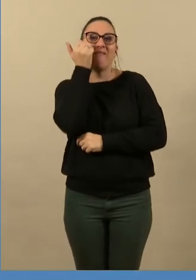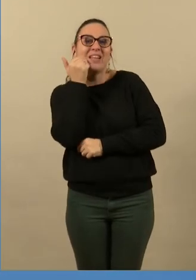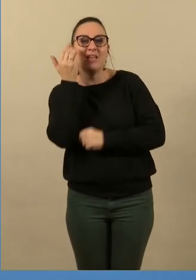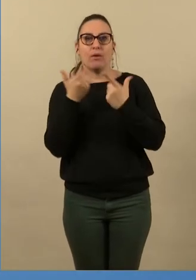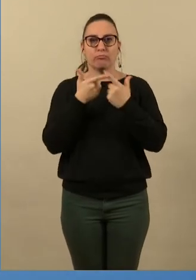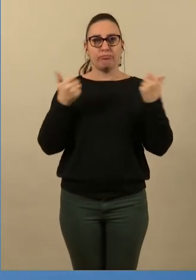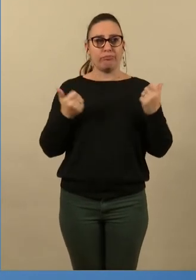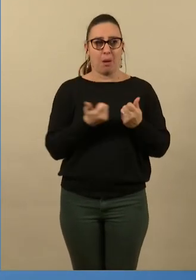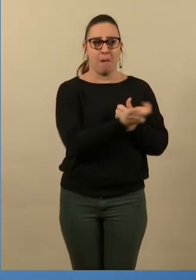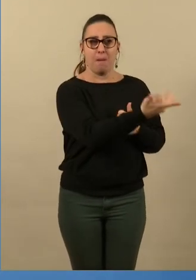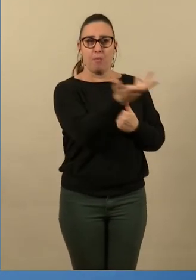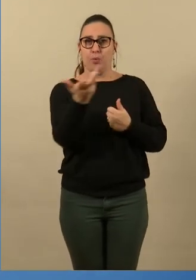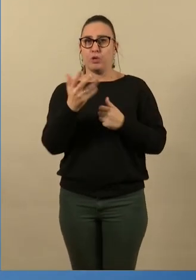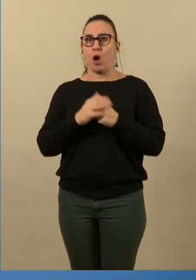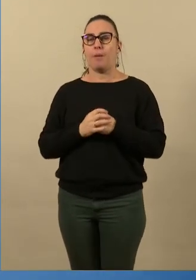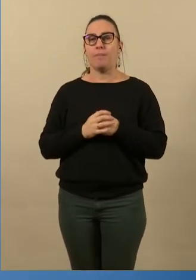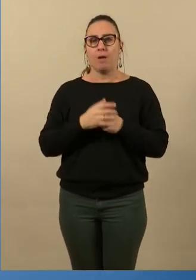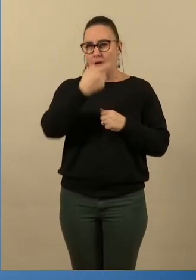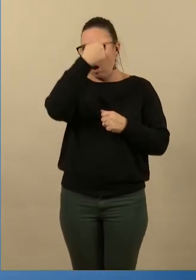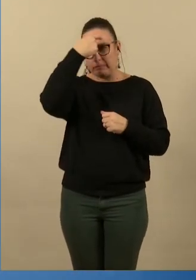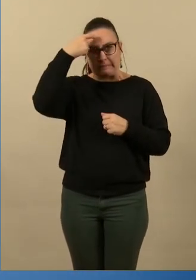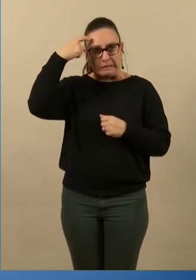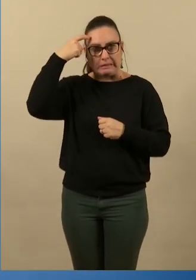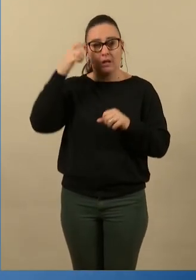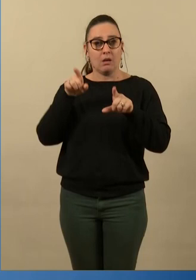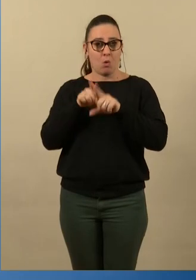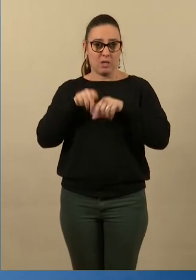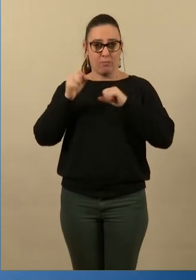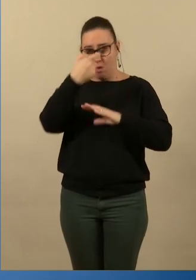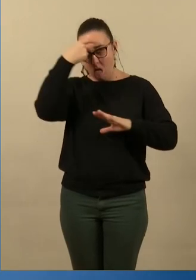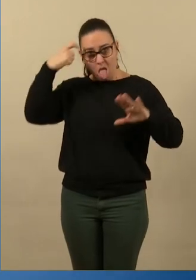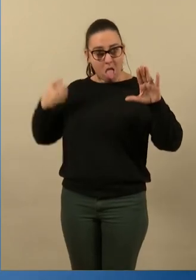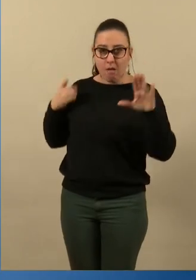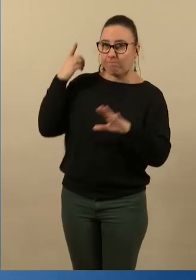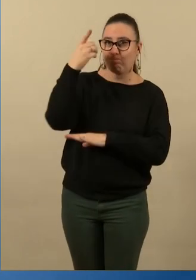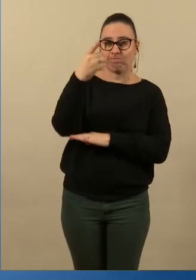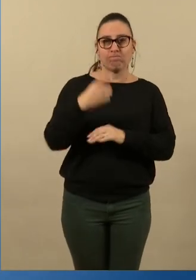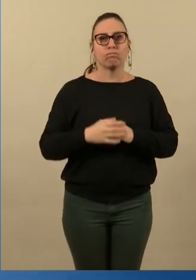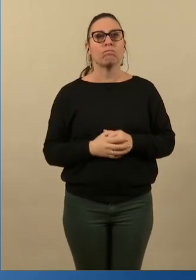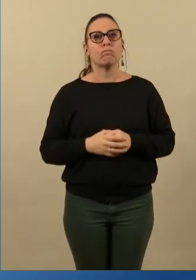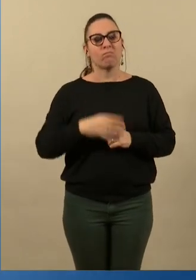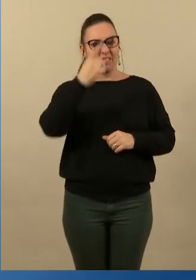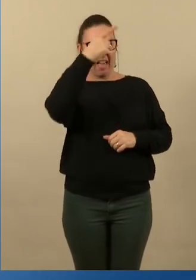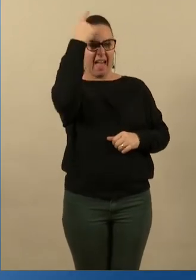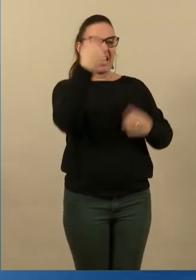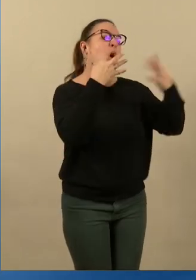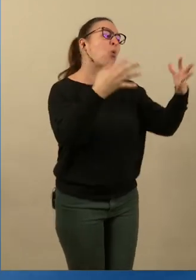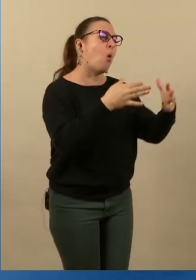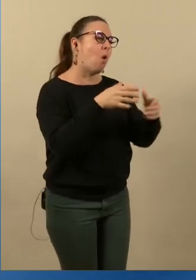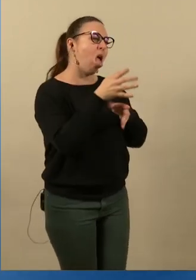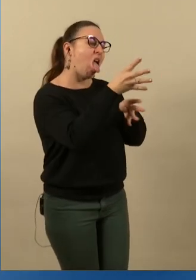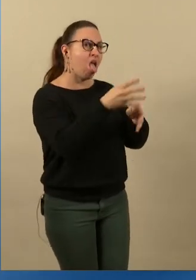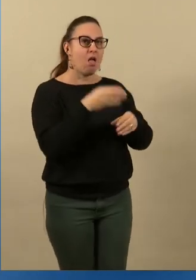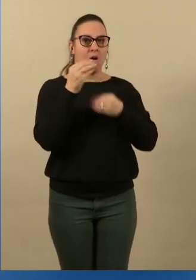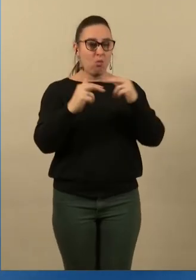nombreuses victimes et laisse pour pour certains des séquelles à vie trop pintellot ou trop mauvais niveau